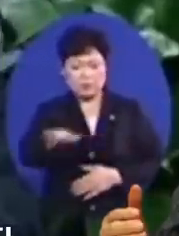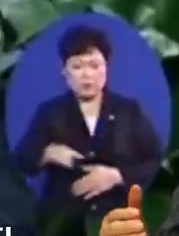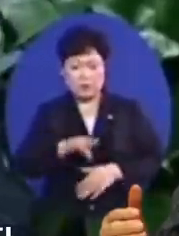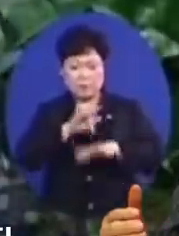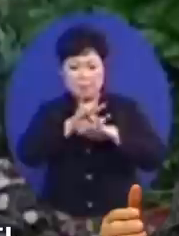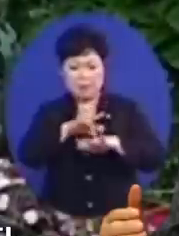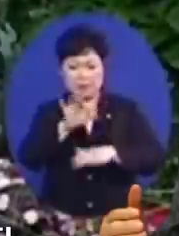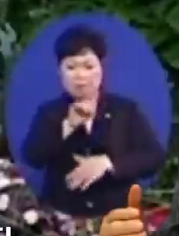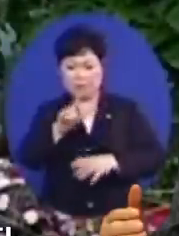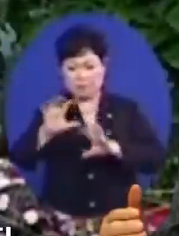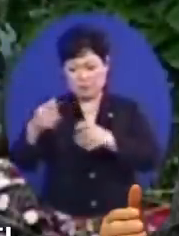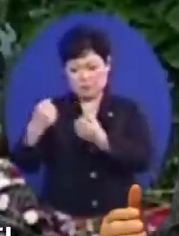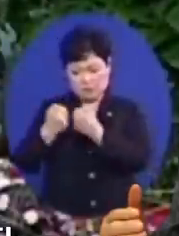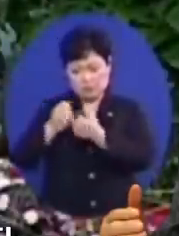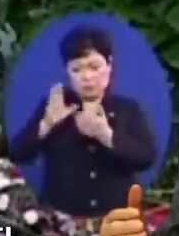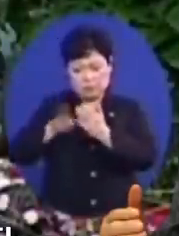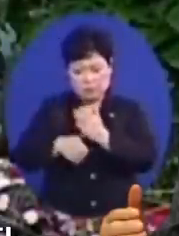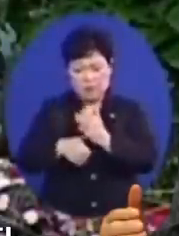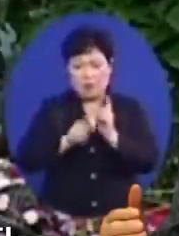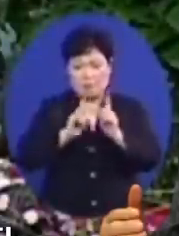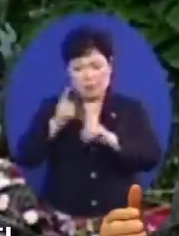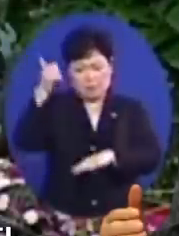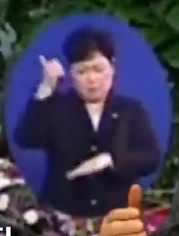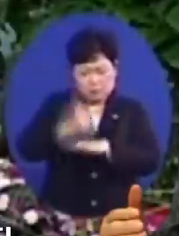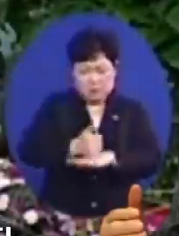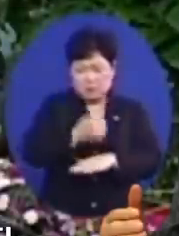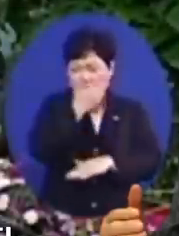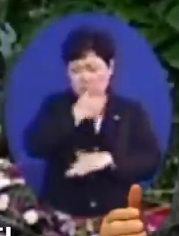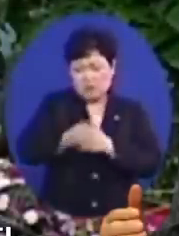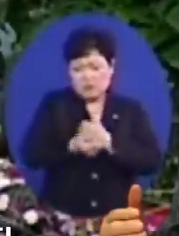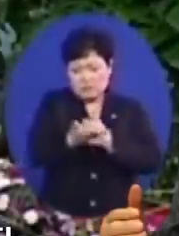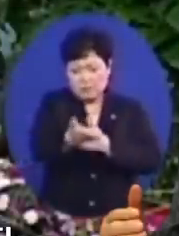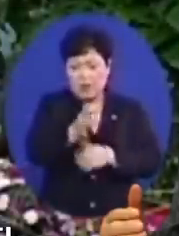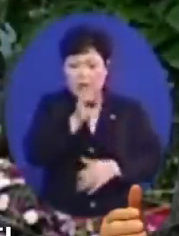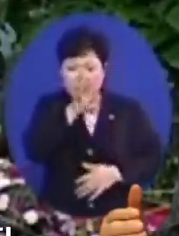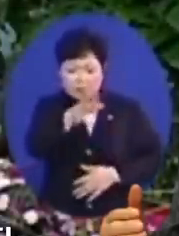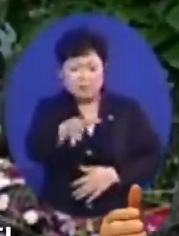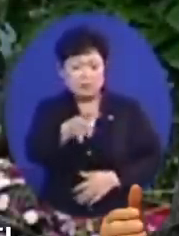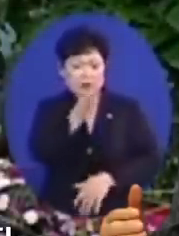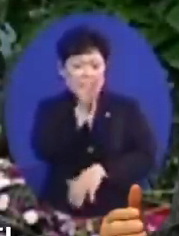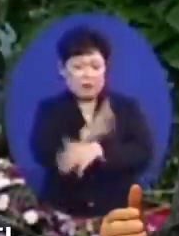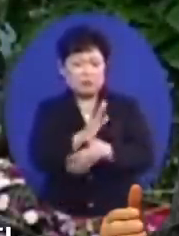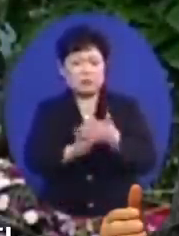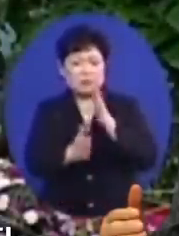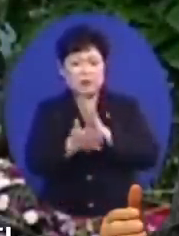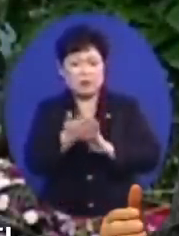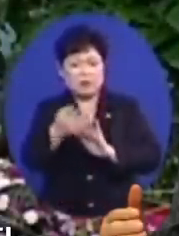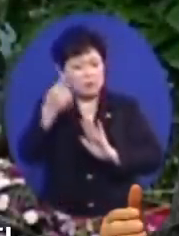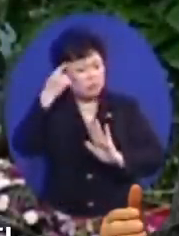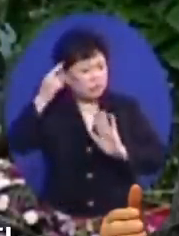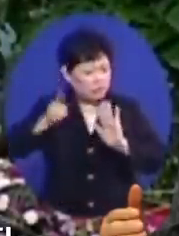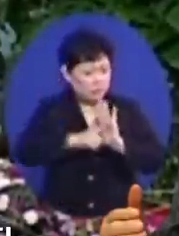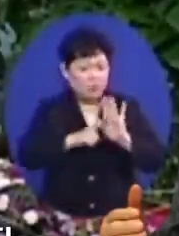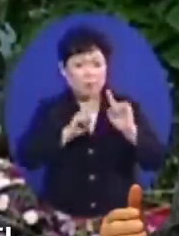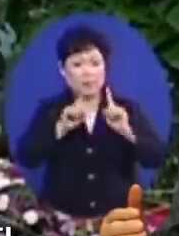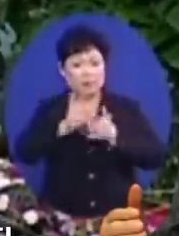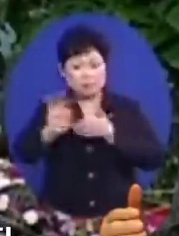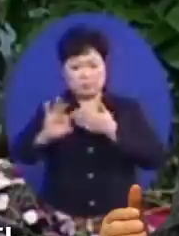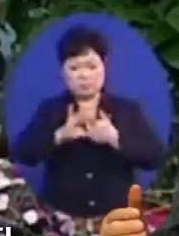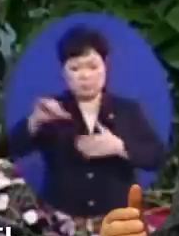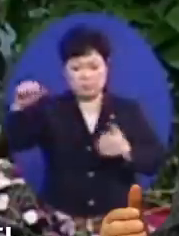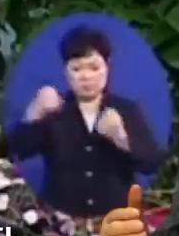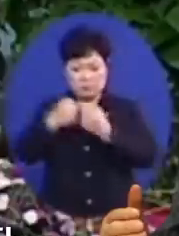때 우리의 말은 결정적인 영향을 미칩니다. 우리가 안 된다 할 수 없다는 부정적인 말을 하면 싸움에 지는